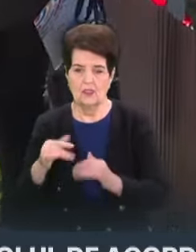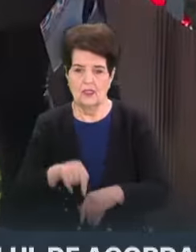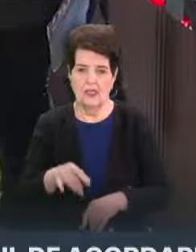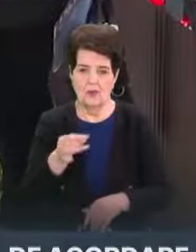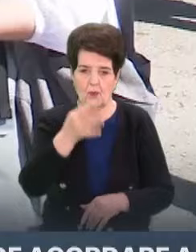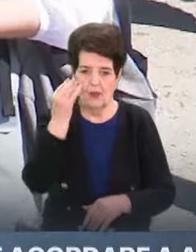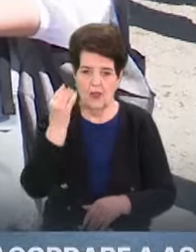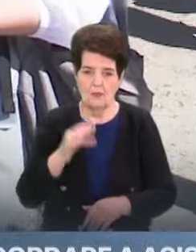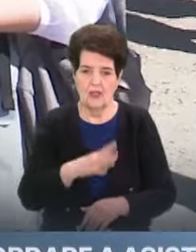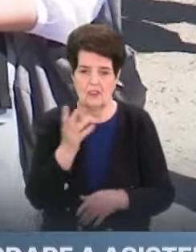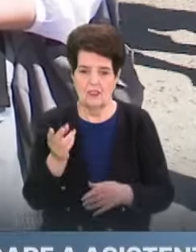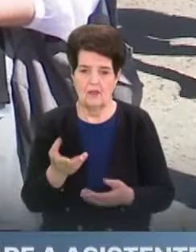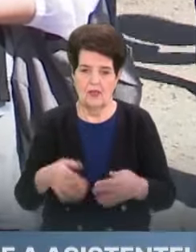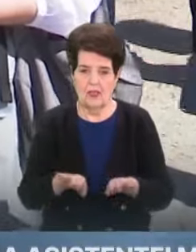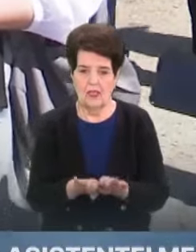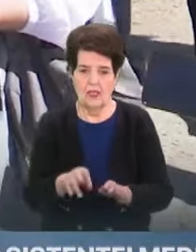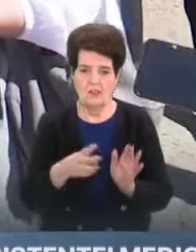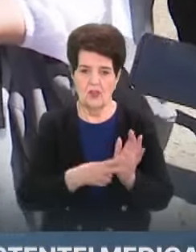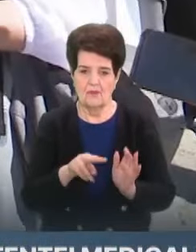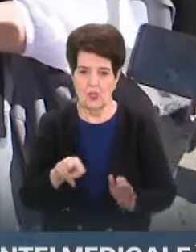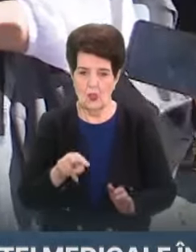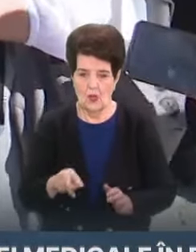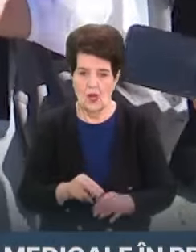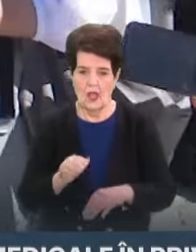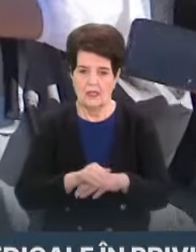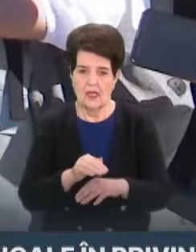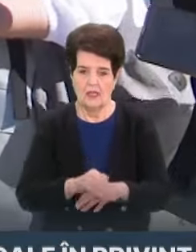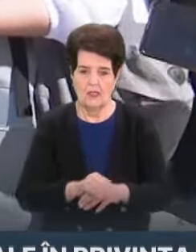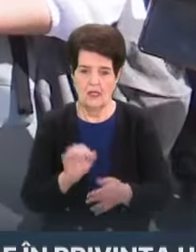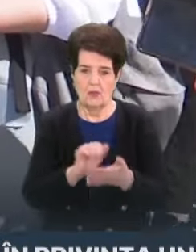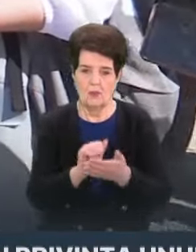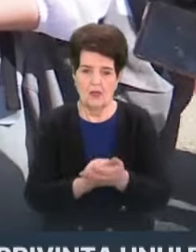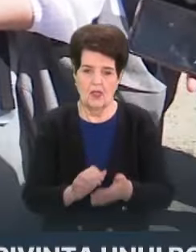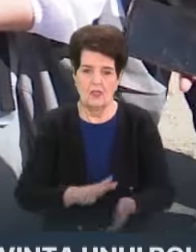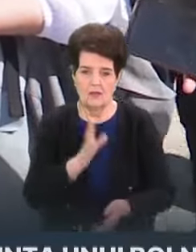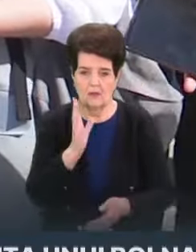Republica Moldova se va încheia pe 7 iulie. Datele preliminare urmează să fie publicate